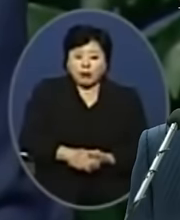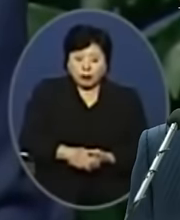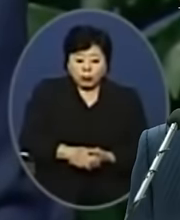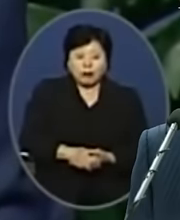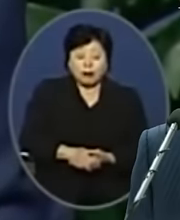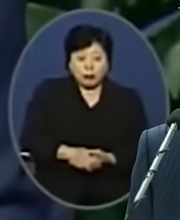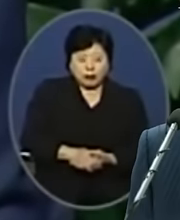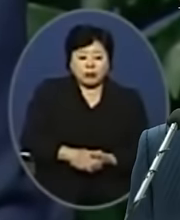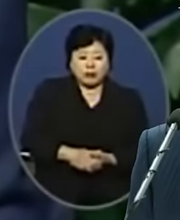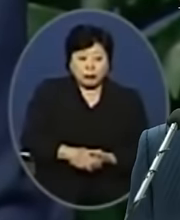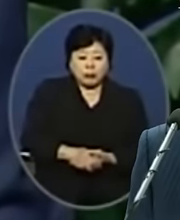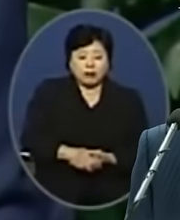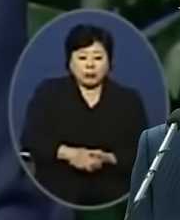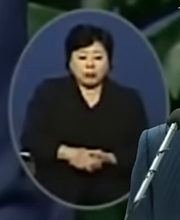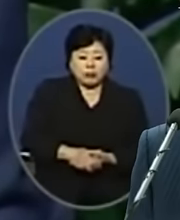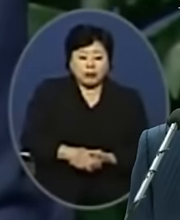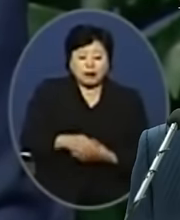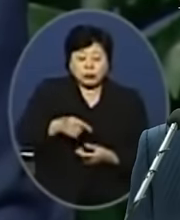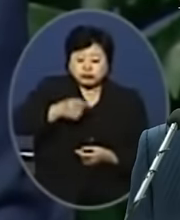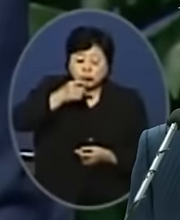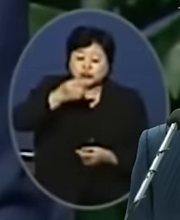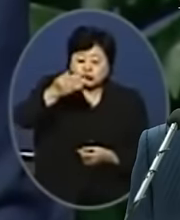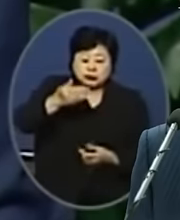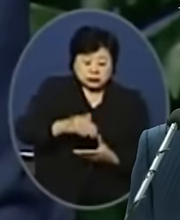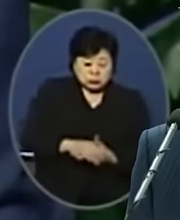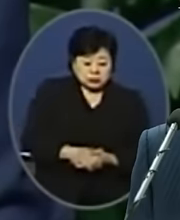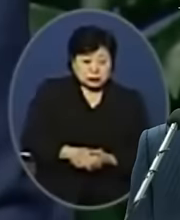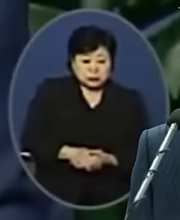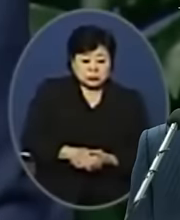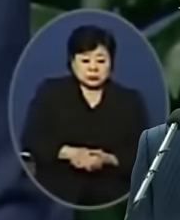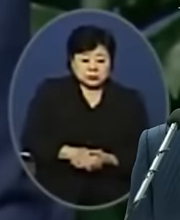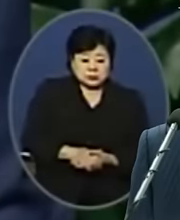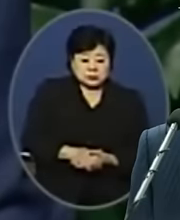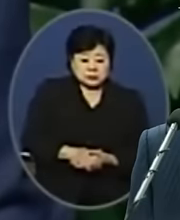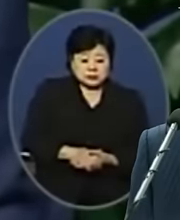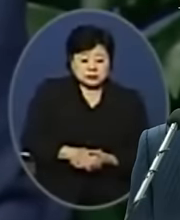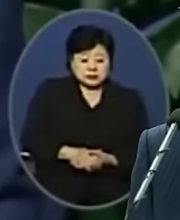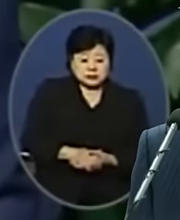그러면 내가 마셔주겠다. 가서 그 내놓으라고.